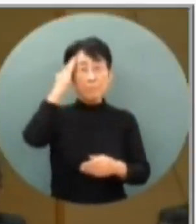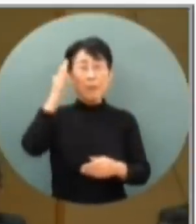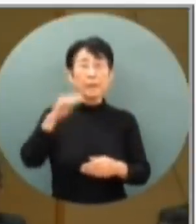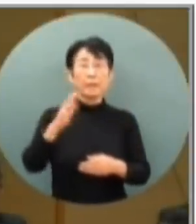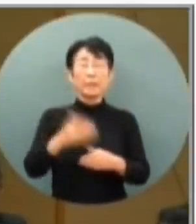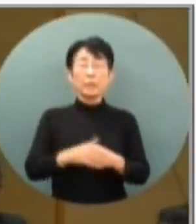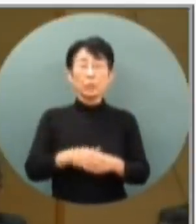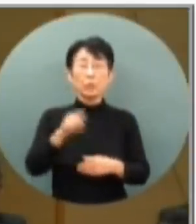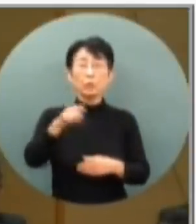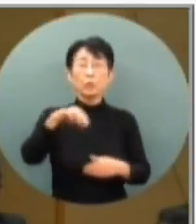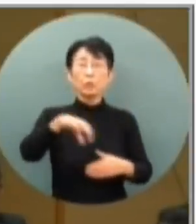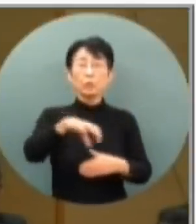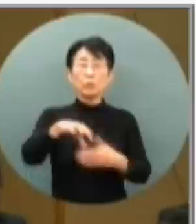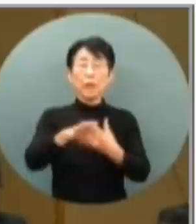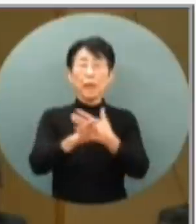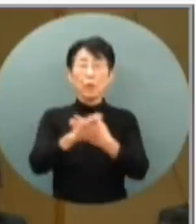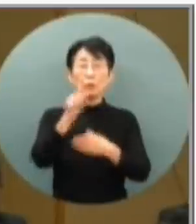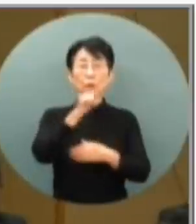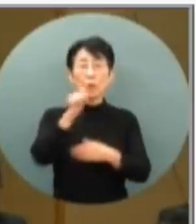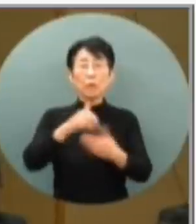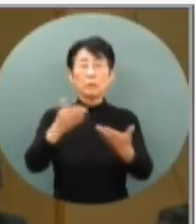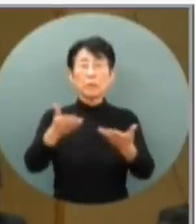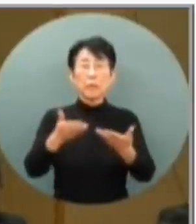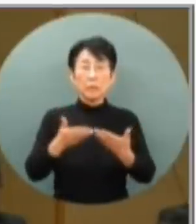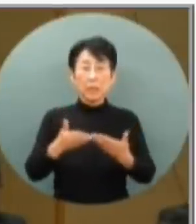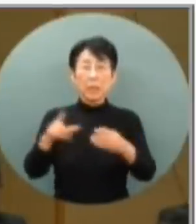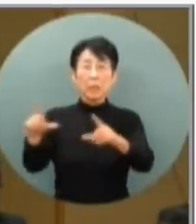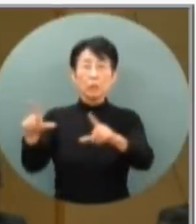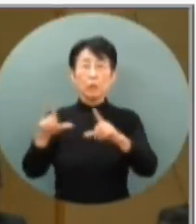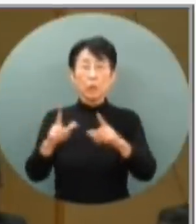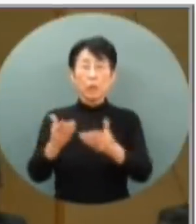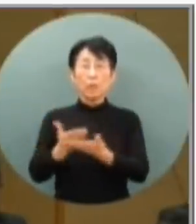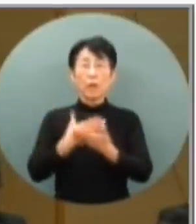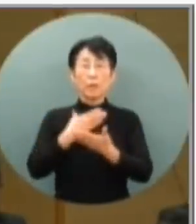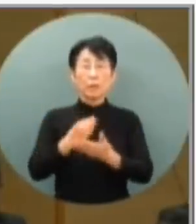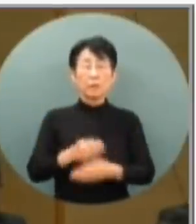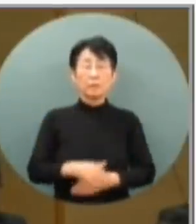いて、答弁をいただきたいというふうに思います。